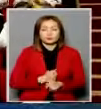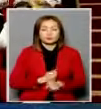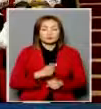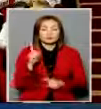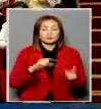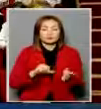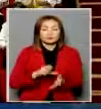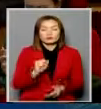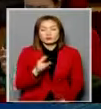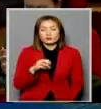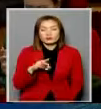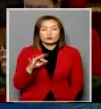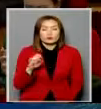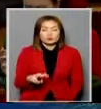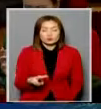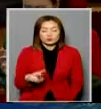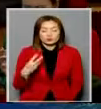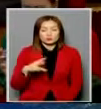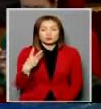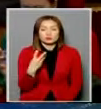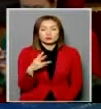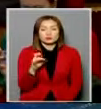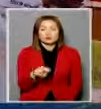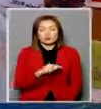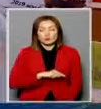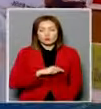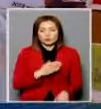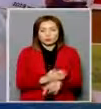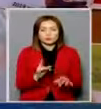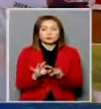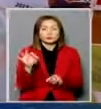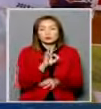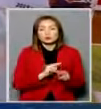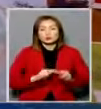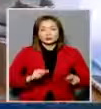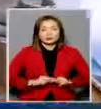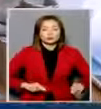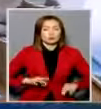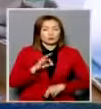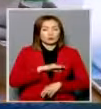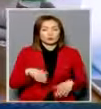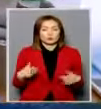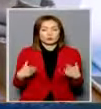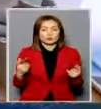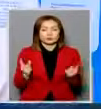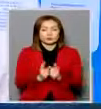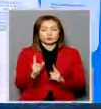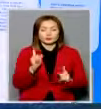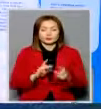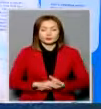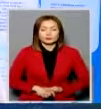на семинаре Ахмарал Губашева, у которой 34-летний стаж работы, рассказала учителям о пользе подобных встреч.